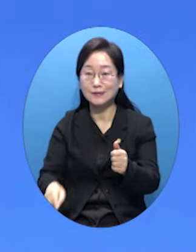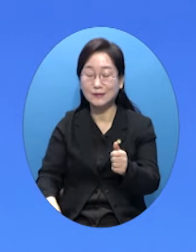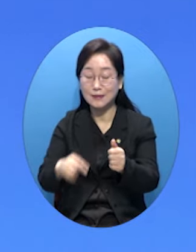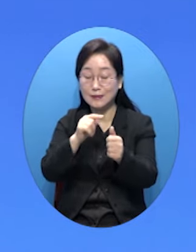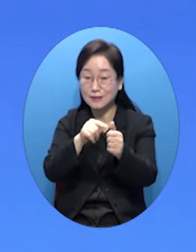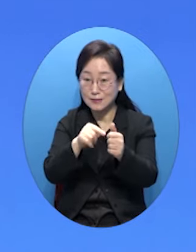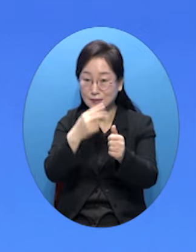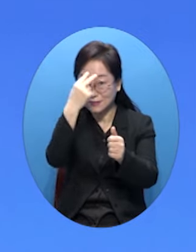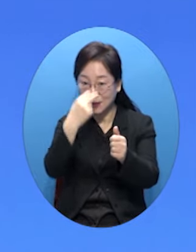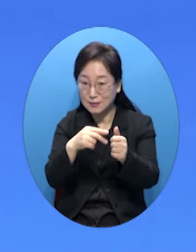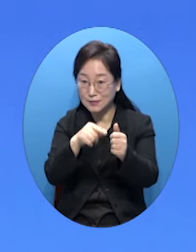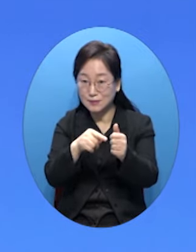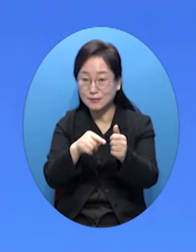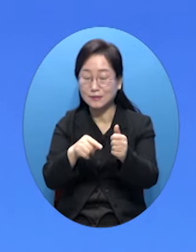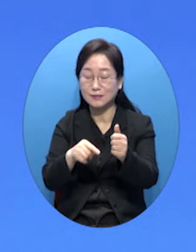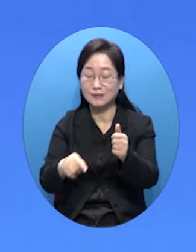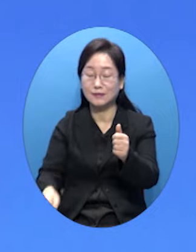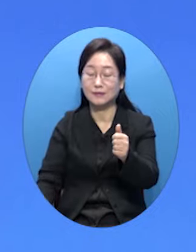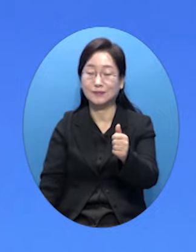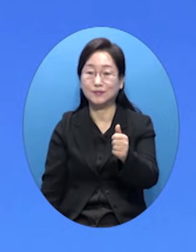맹인 바디메오가